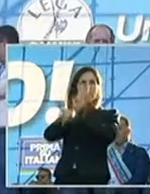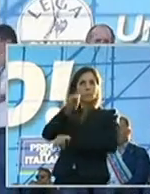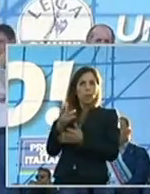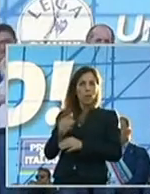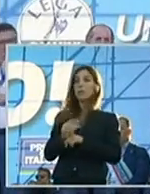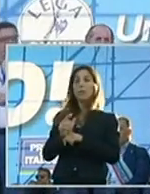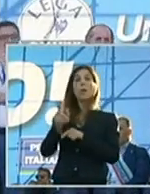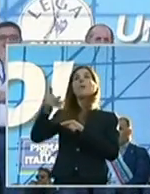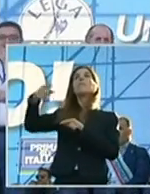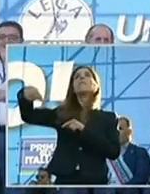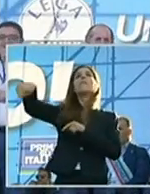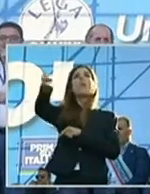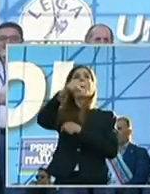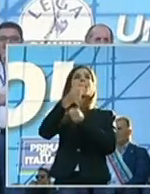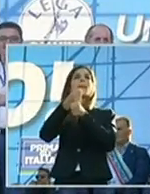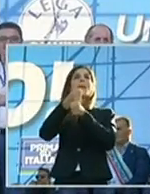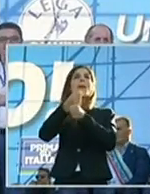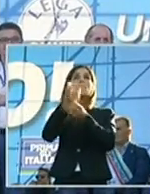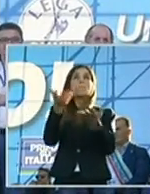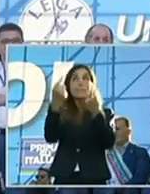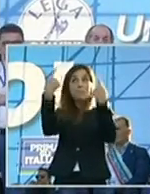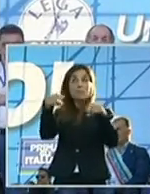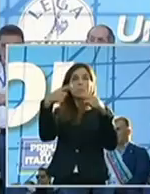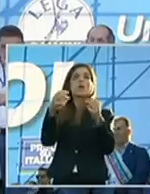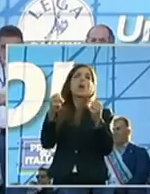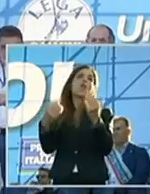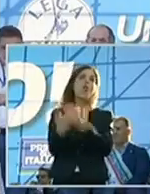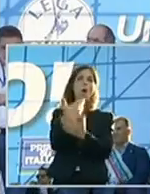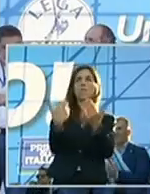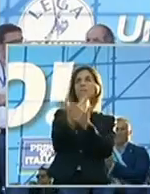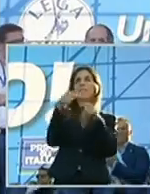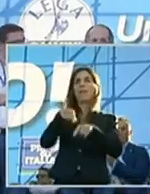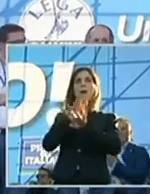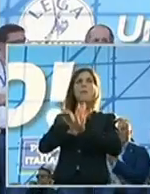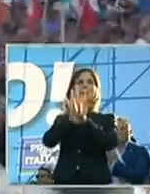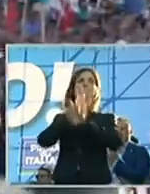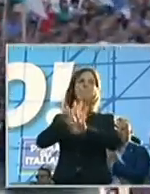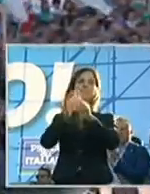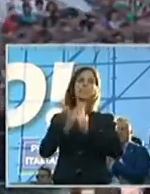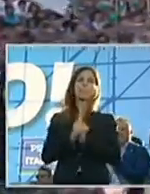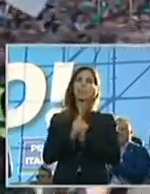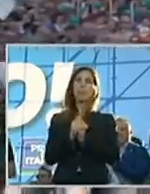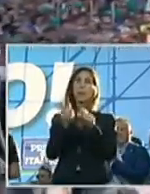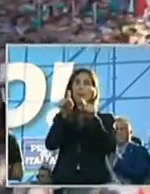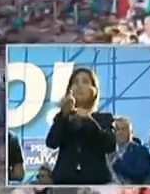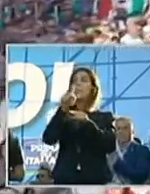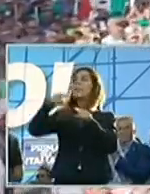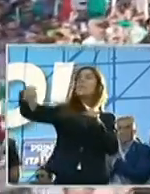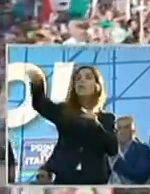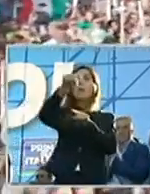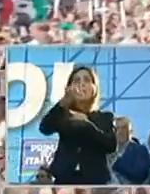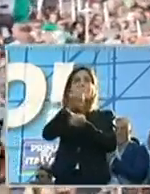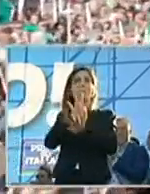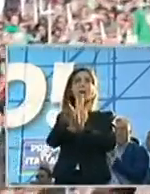rappresentate voi, questa è la vera grande novità di questa manifestazione. Sono naturalmente un po' le parole tipiche. Allora,